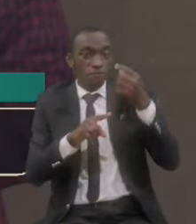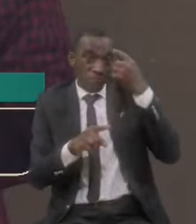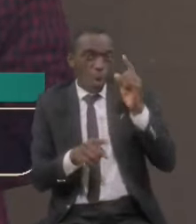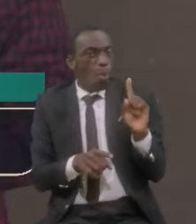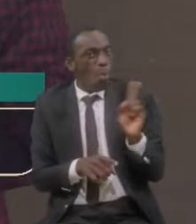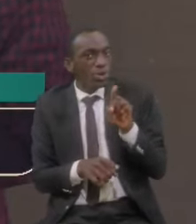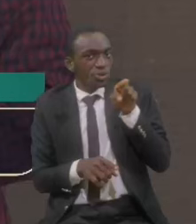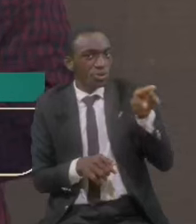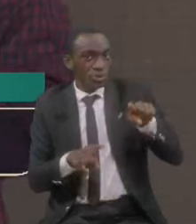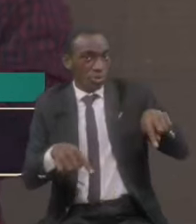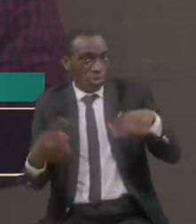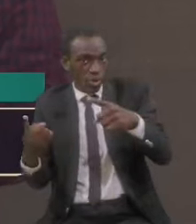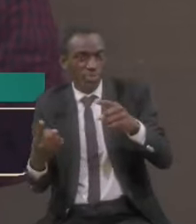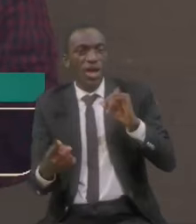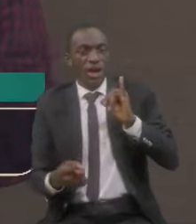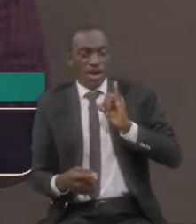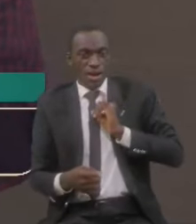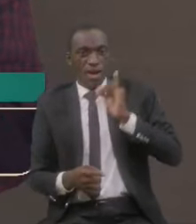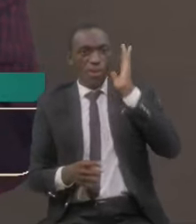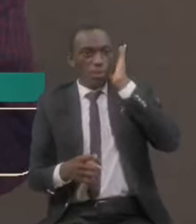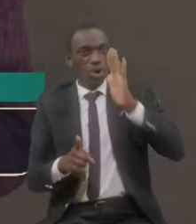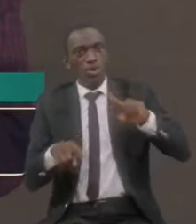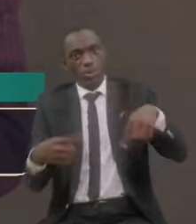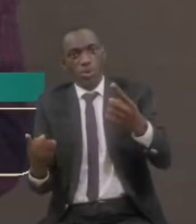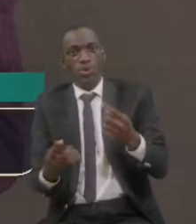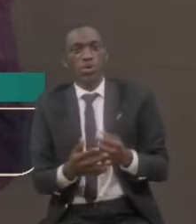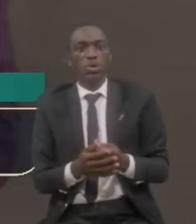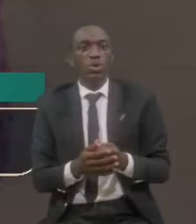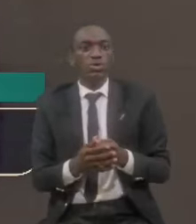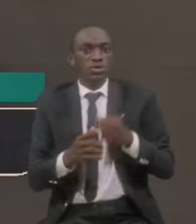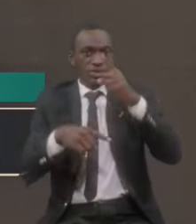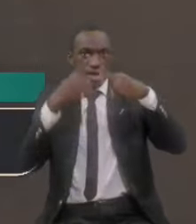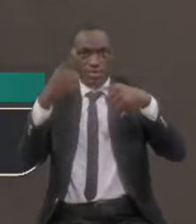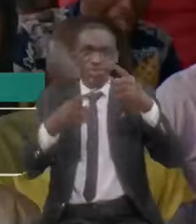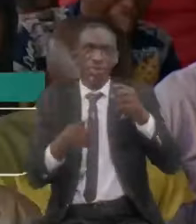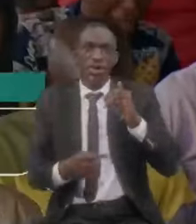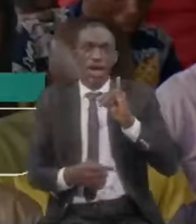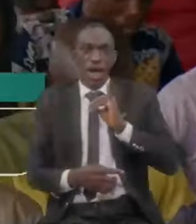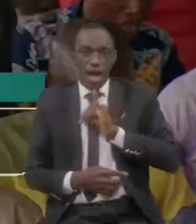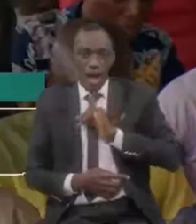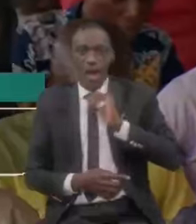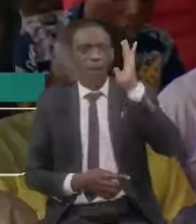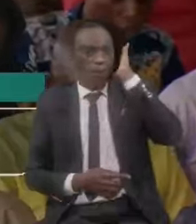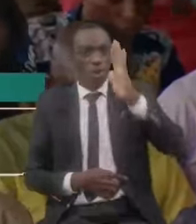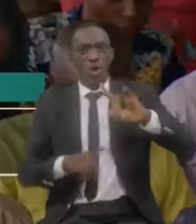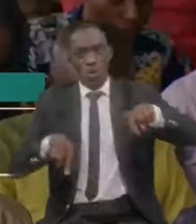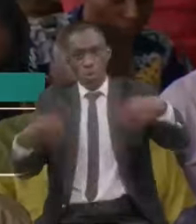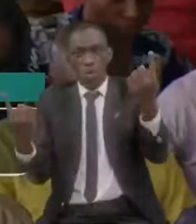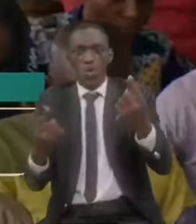j'irai. Ruth 1, 16 à 18. J'irai. Est-ce que tu peux dire ça?